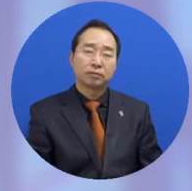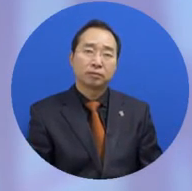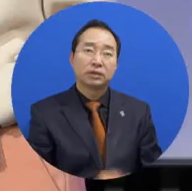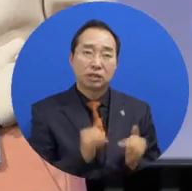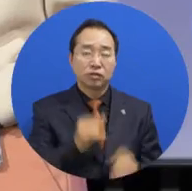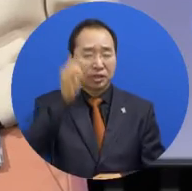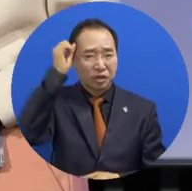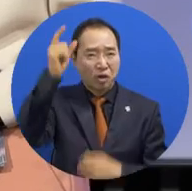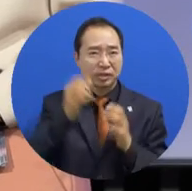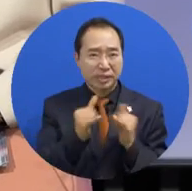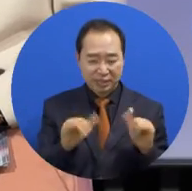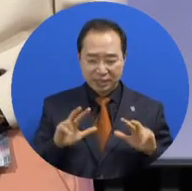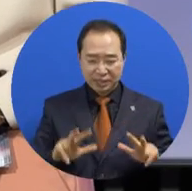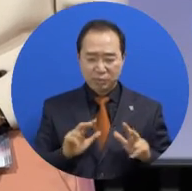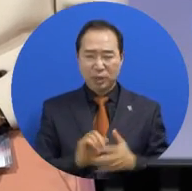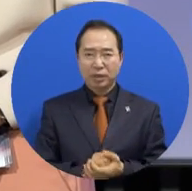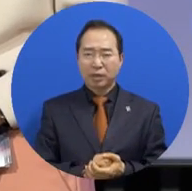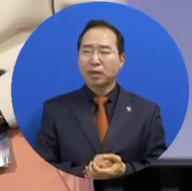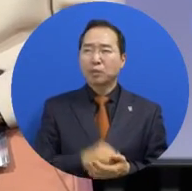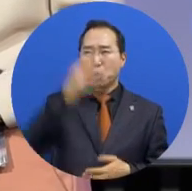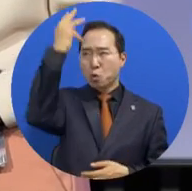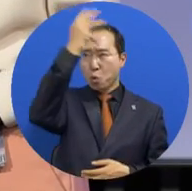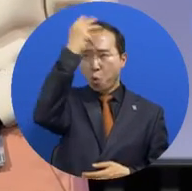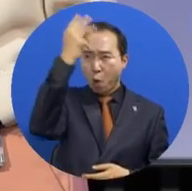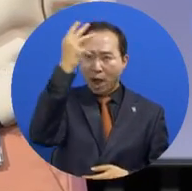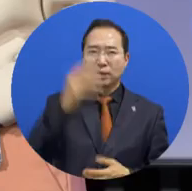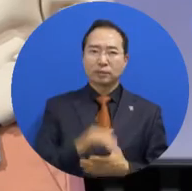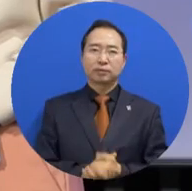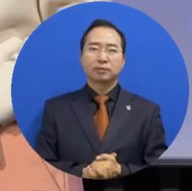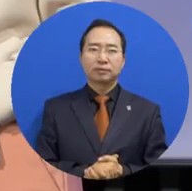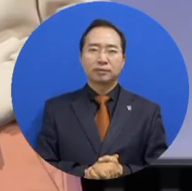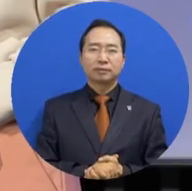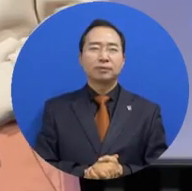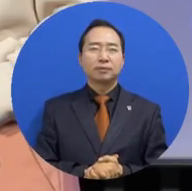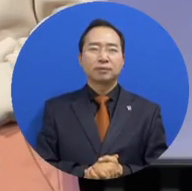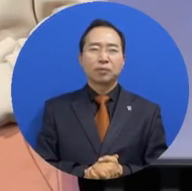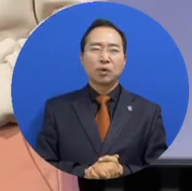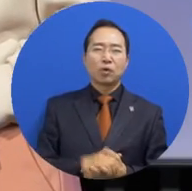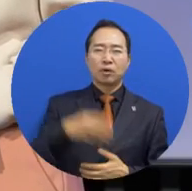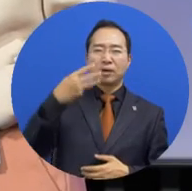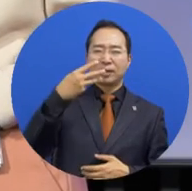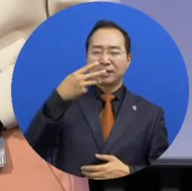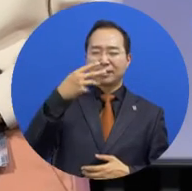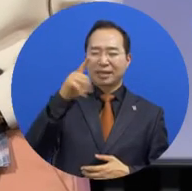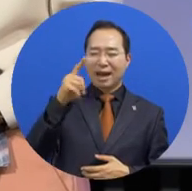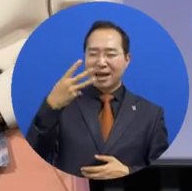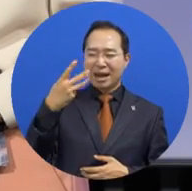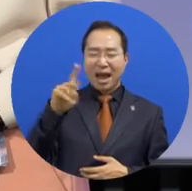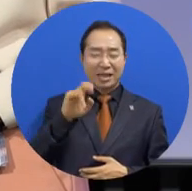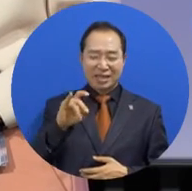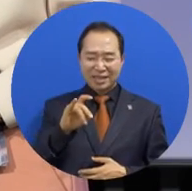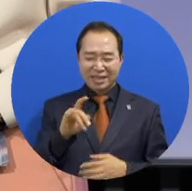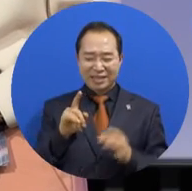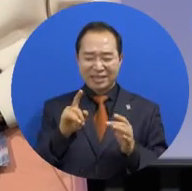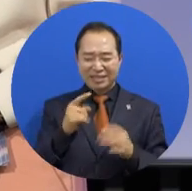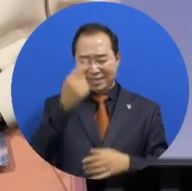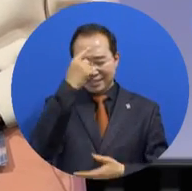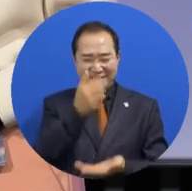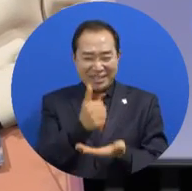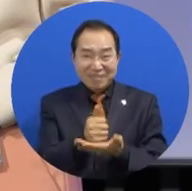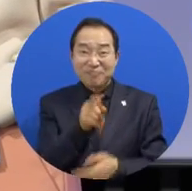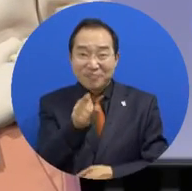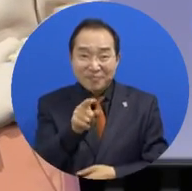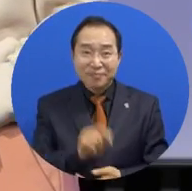분들이 예를 들면 지금 뭐 이제 교황이든 저기 그 프란치스코 교황이든 달라이라마든 또